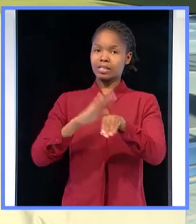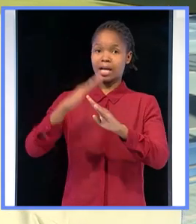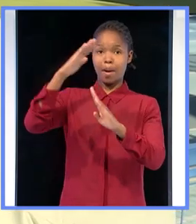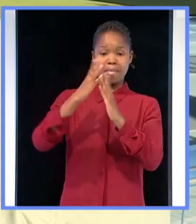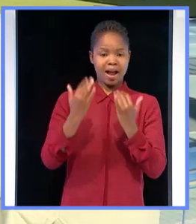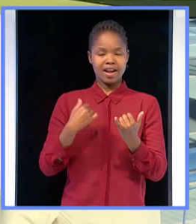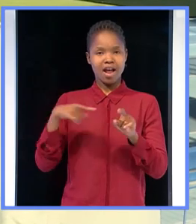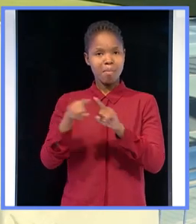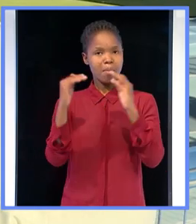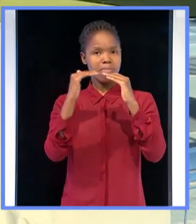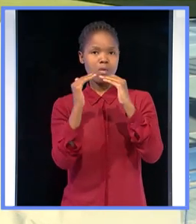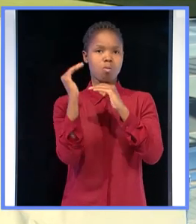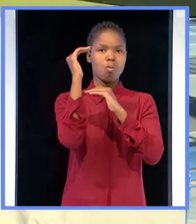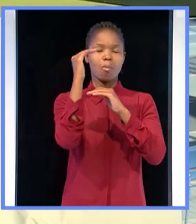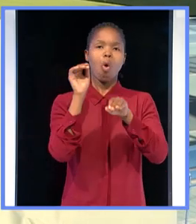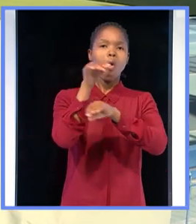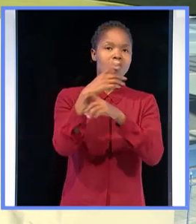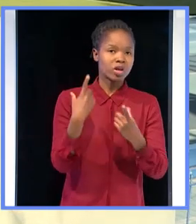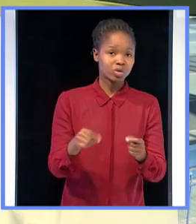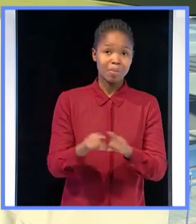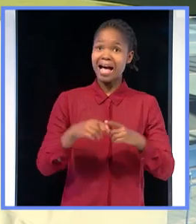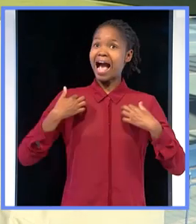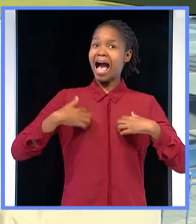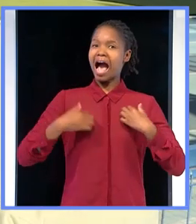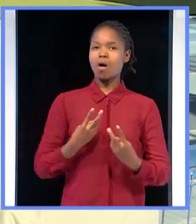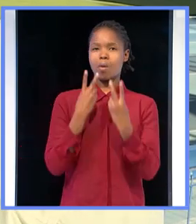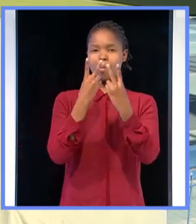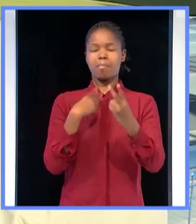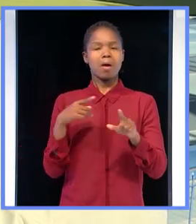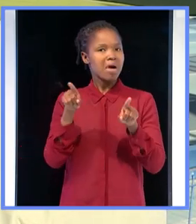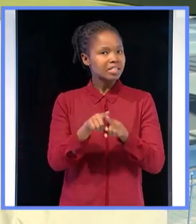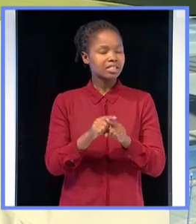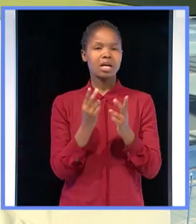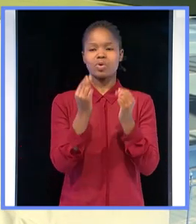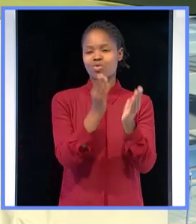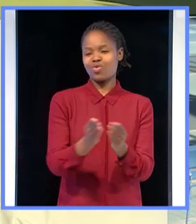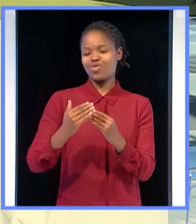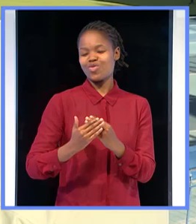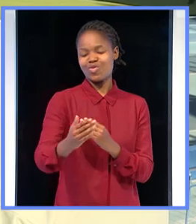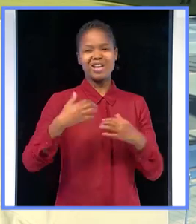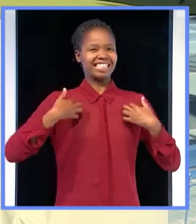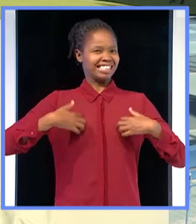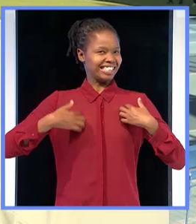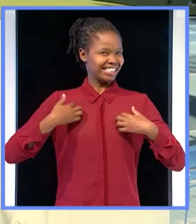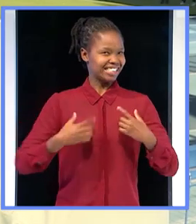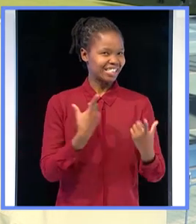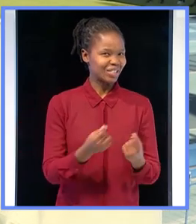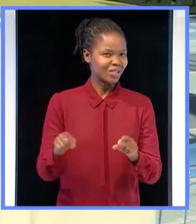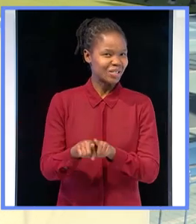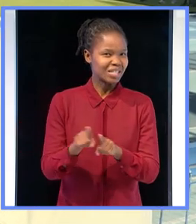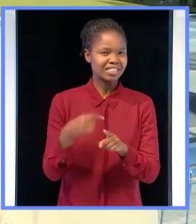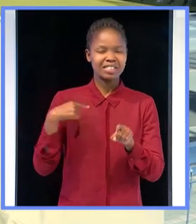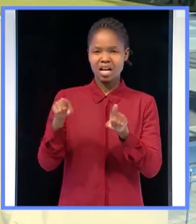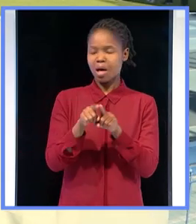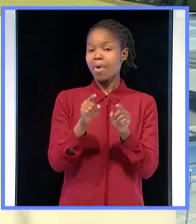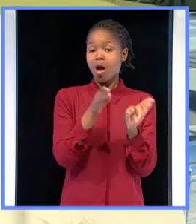om te begin met een nieuwe journey. Ek het altijd de 200 en 100 gedoen. Die 100 is nou uit, so nou begin ek maar met die verspring en ek sien